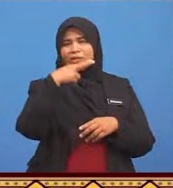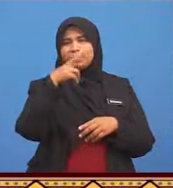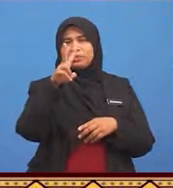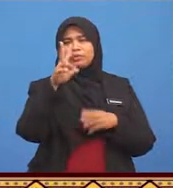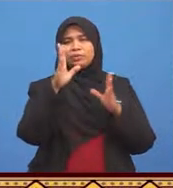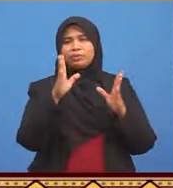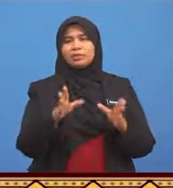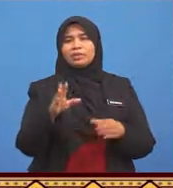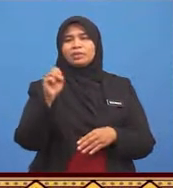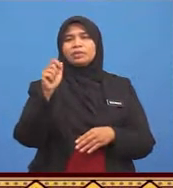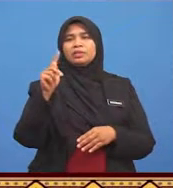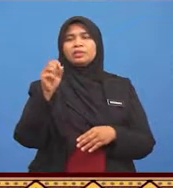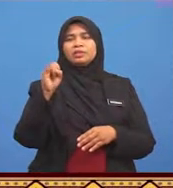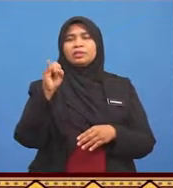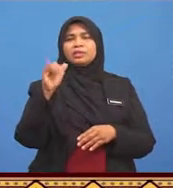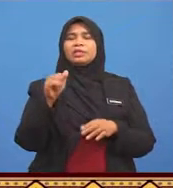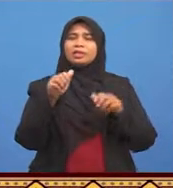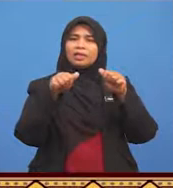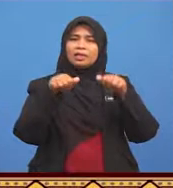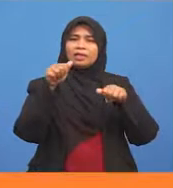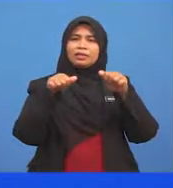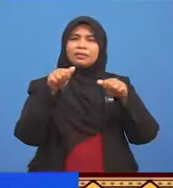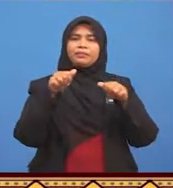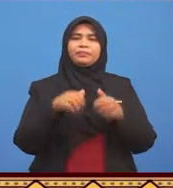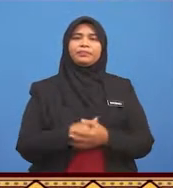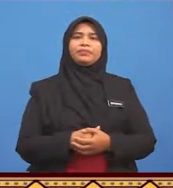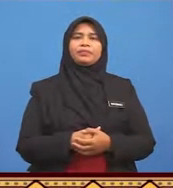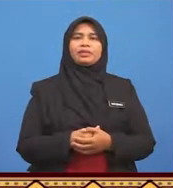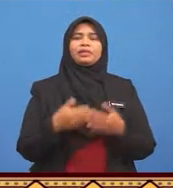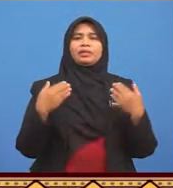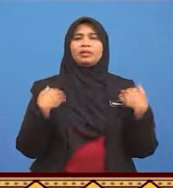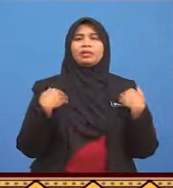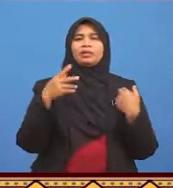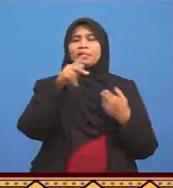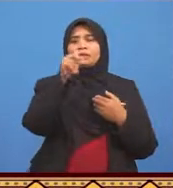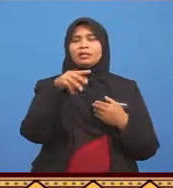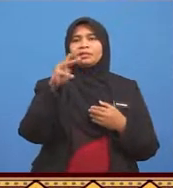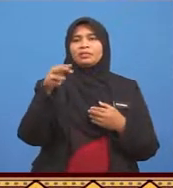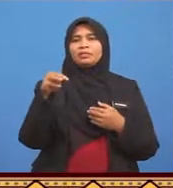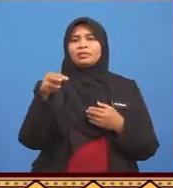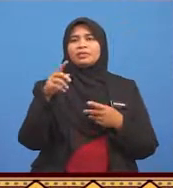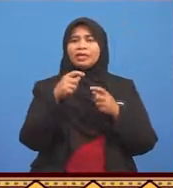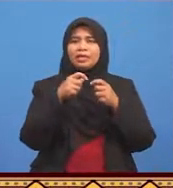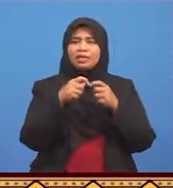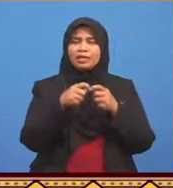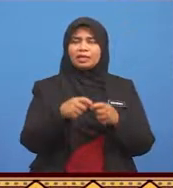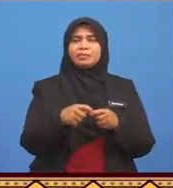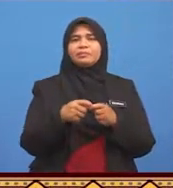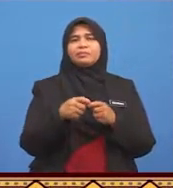orang saksi yang adil. Ingat ya, murid-murid? Adakah murid-murid masih setia bersama ustazah?